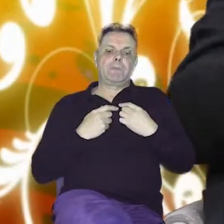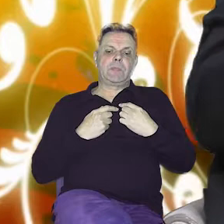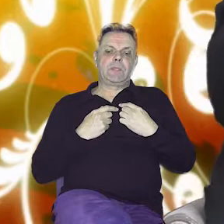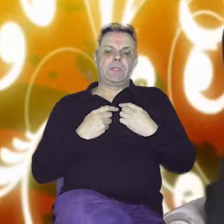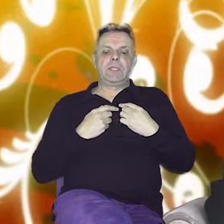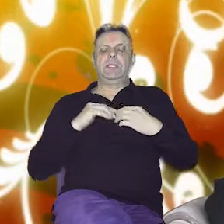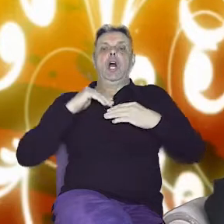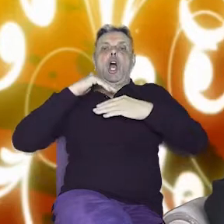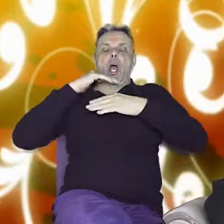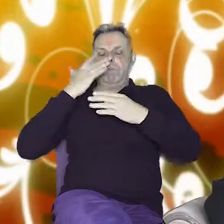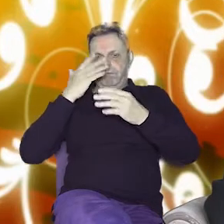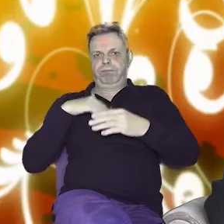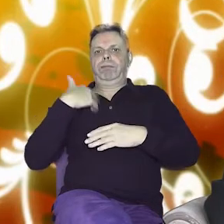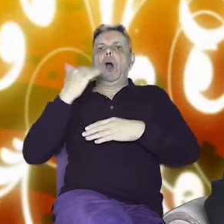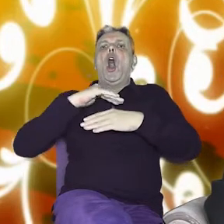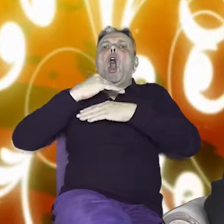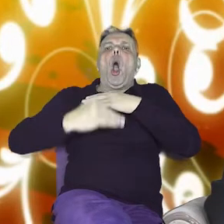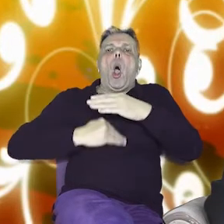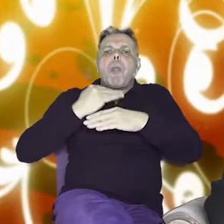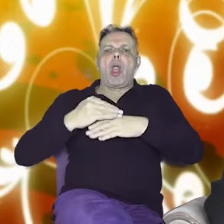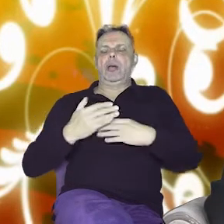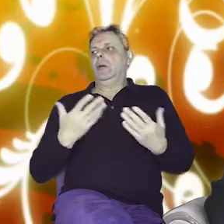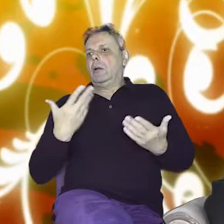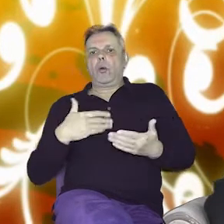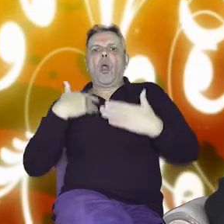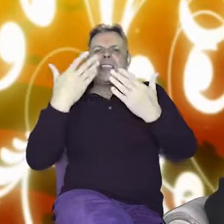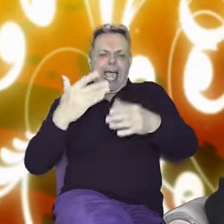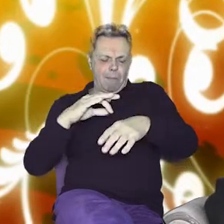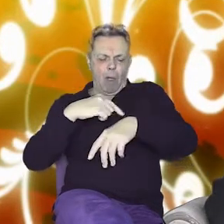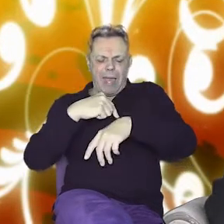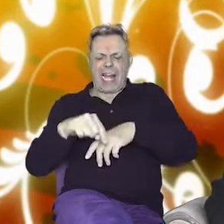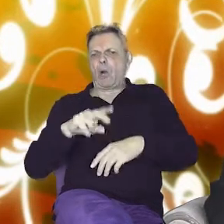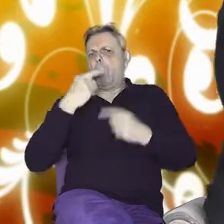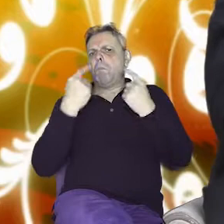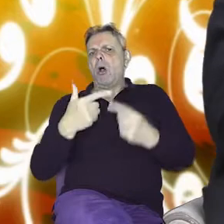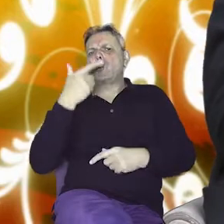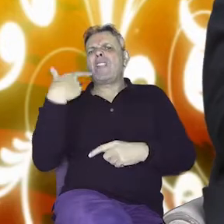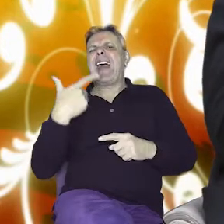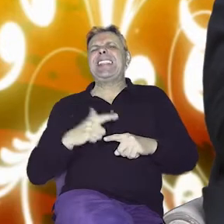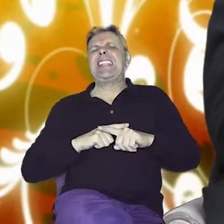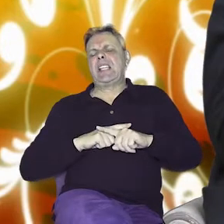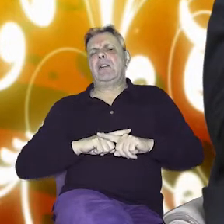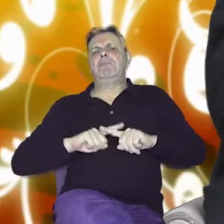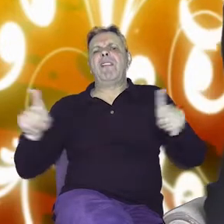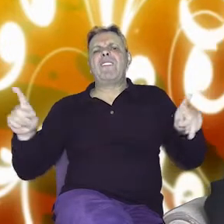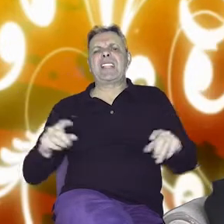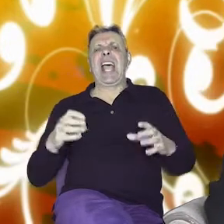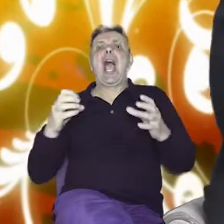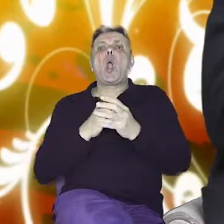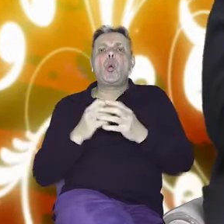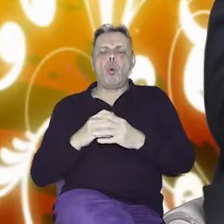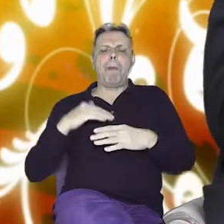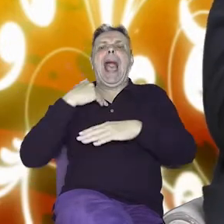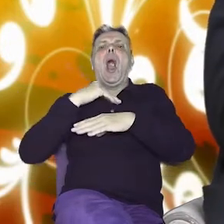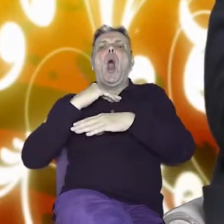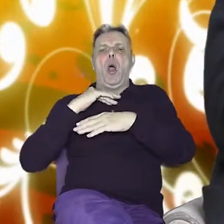etc. Dakle, postoje drugo je, su obloge za rane koje mi stavljamo na ranu. Postoje